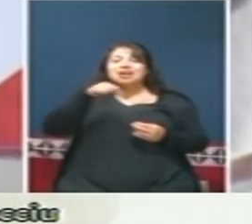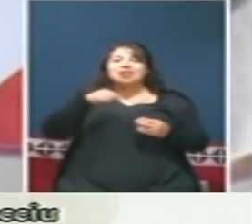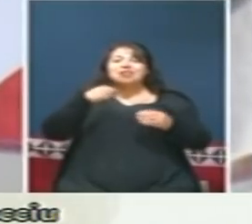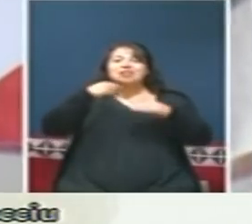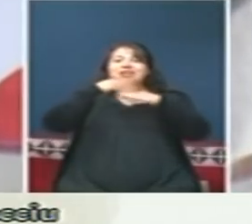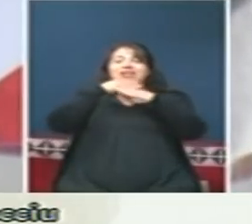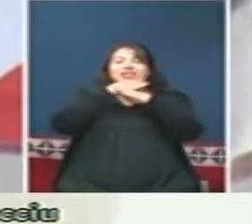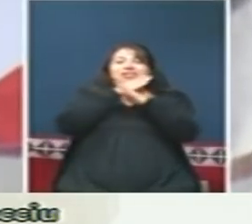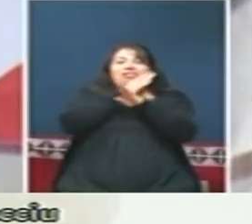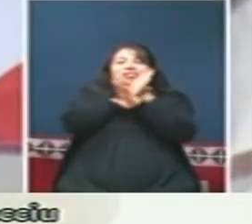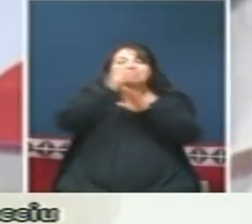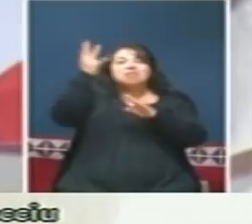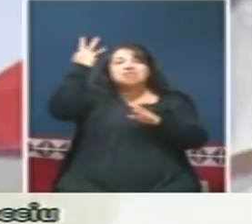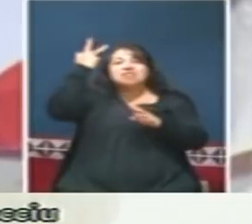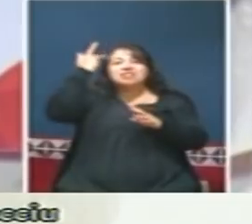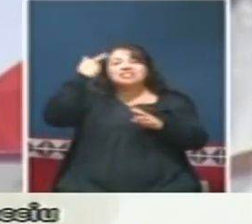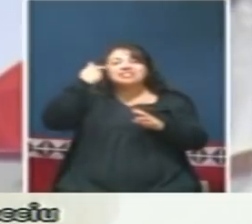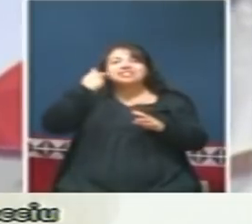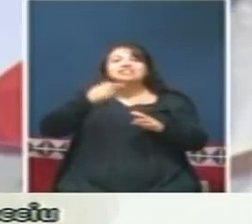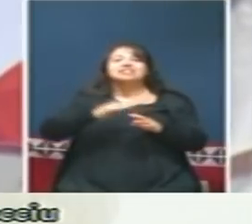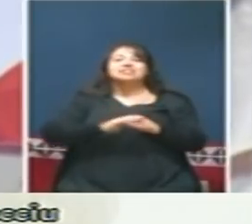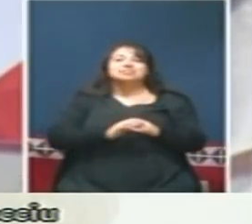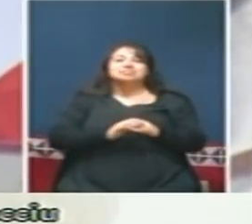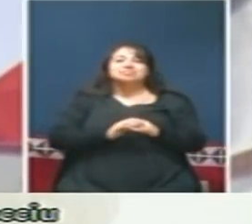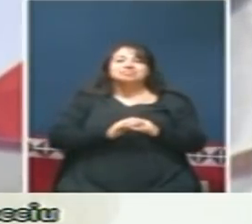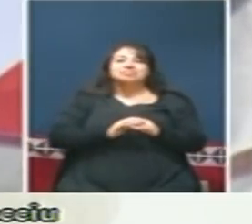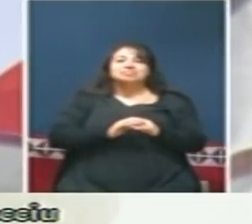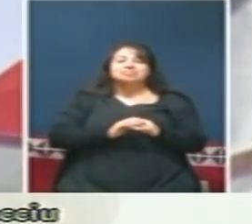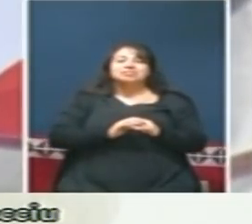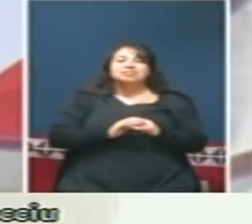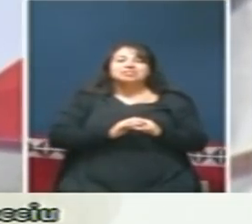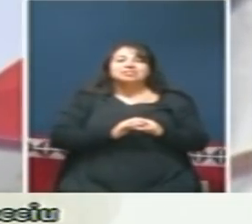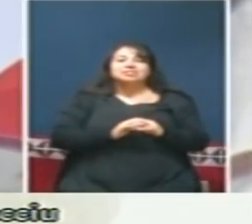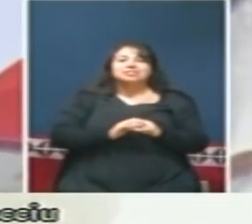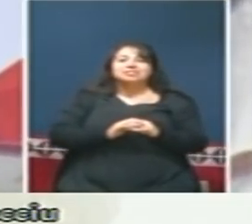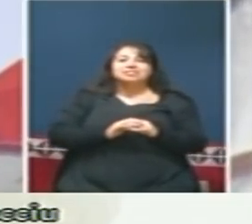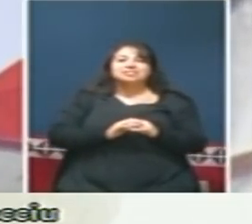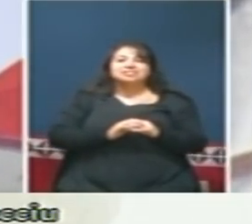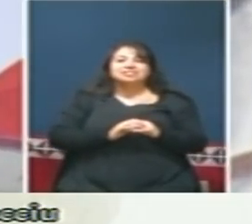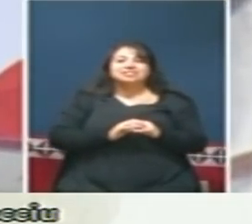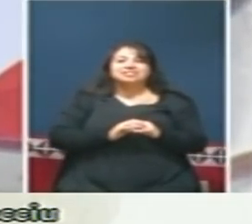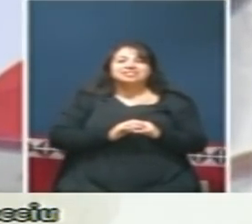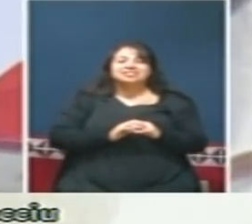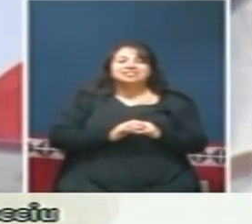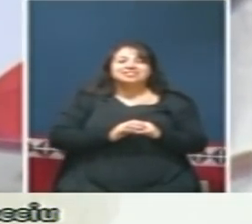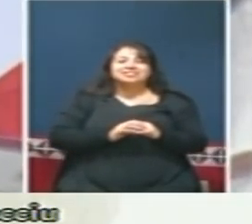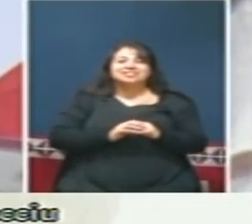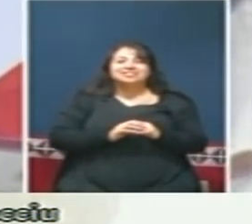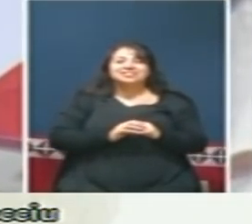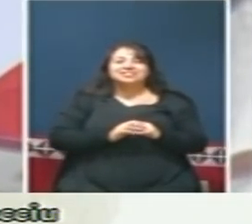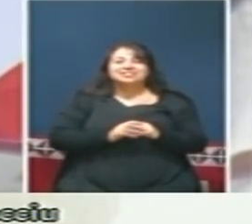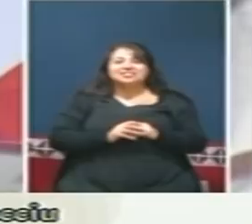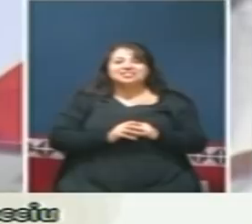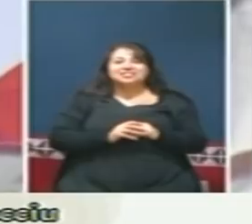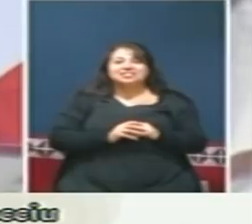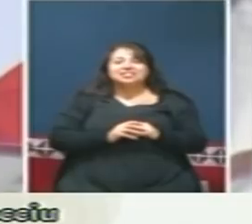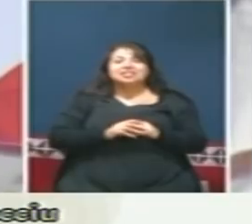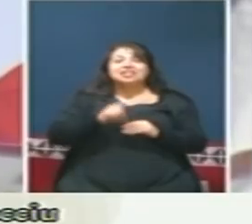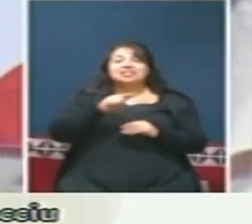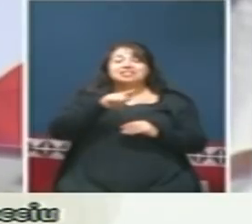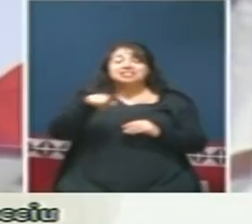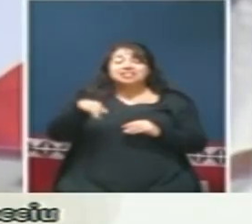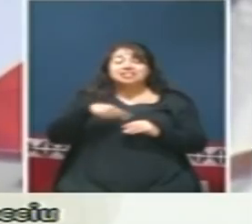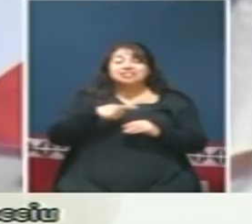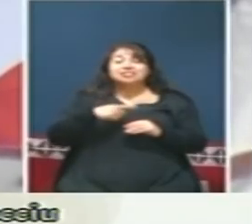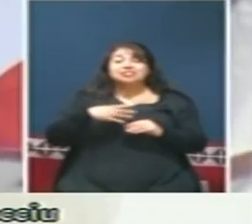pour ce peuple. Donc, vous pouvez sentir honoré, fier, orgueilleux d'avoir